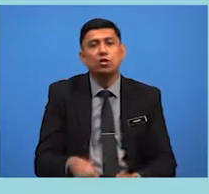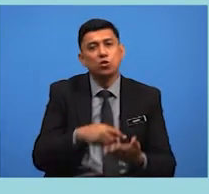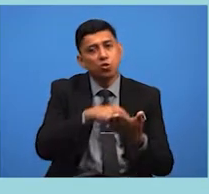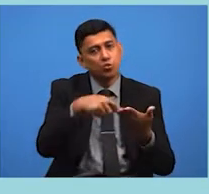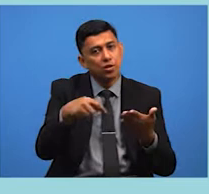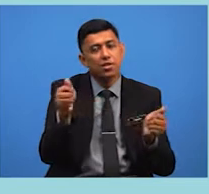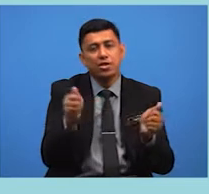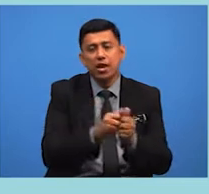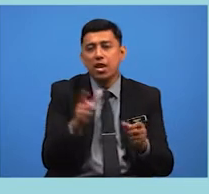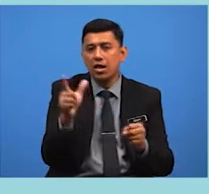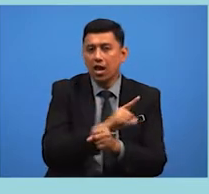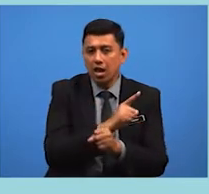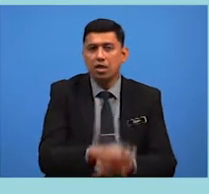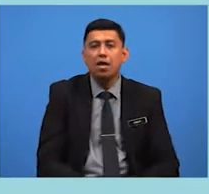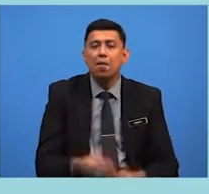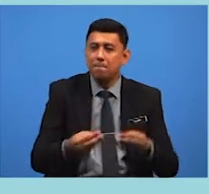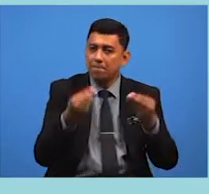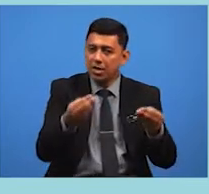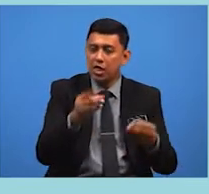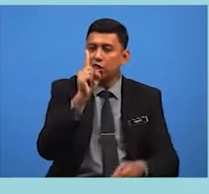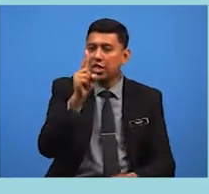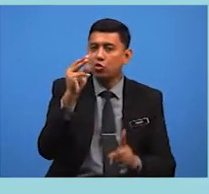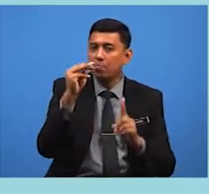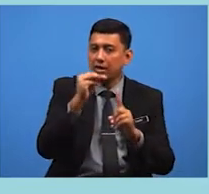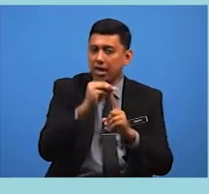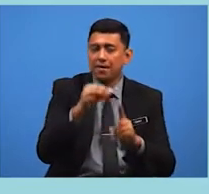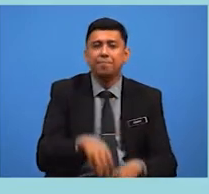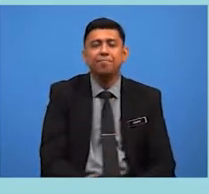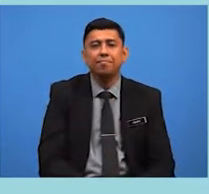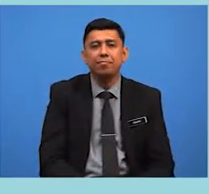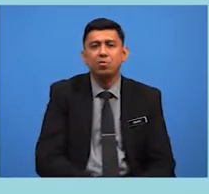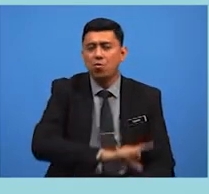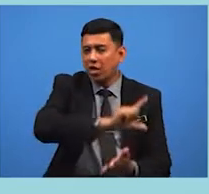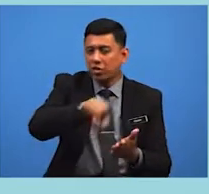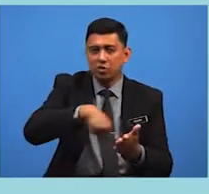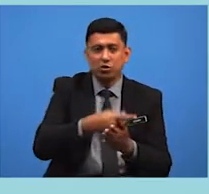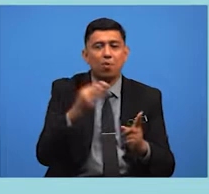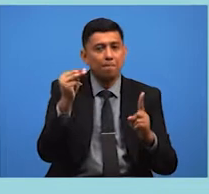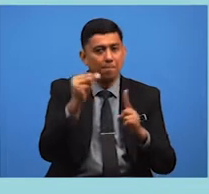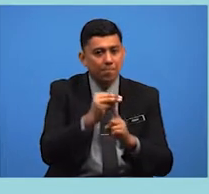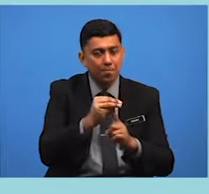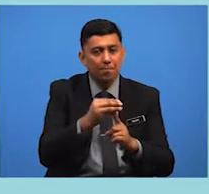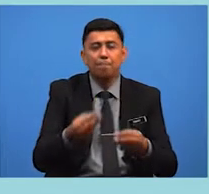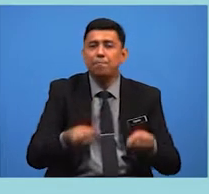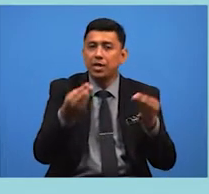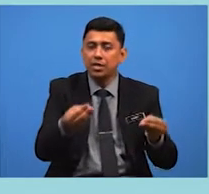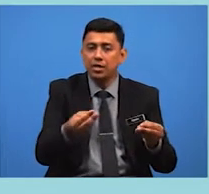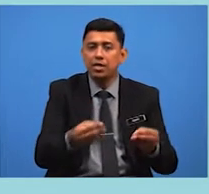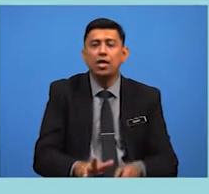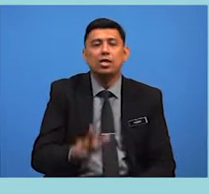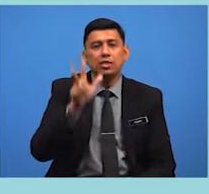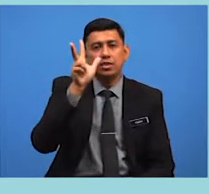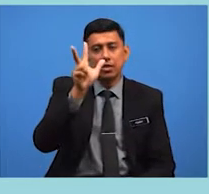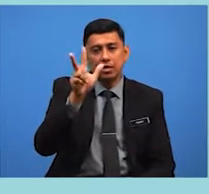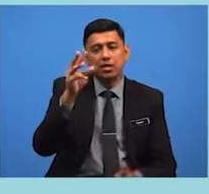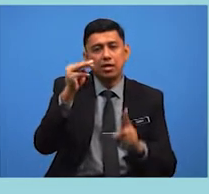ditulis dengan lengkap dan diberikan satu markah. Keseluruhan markah diberikan